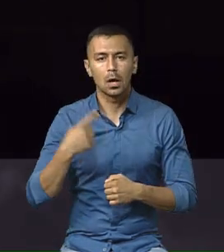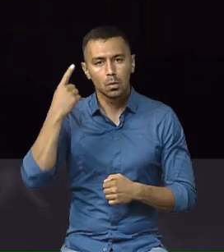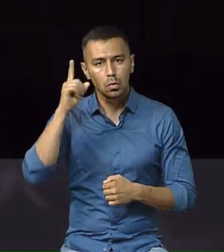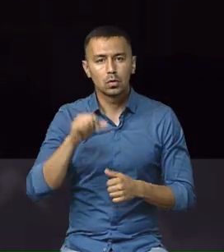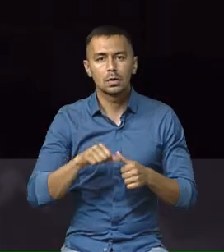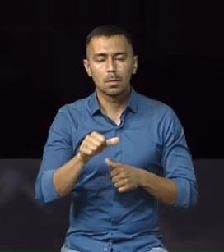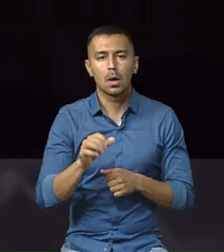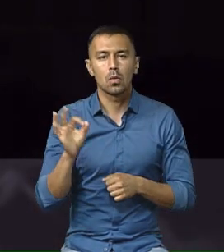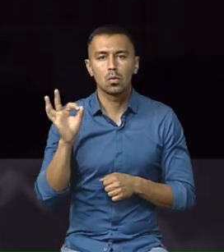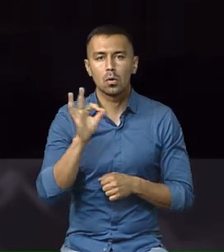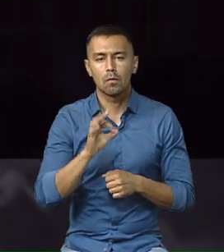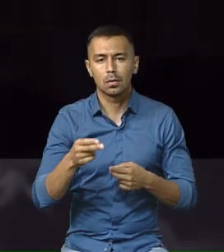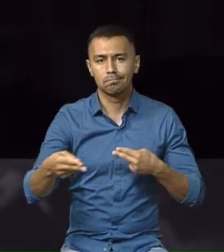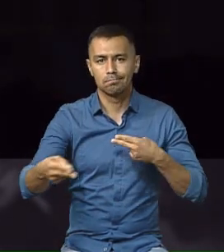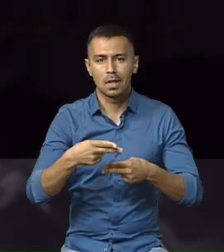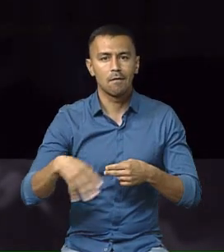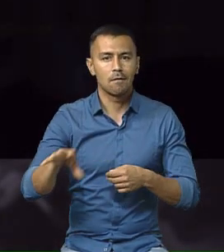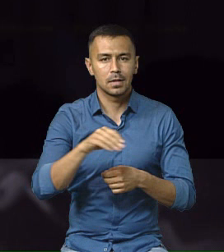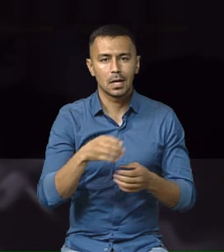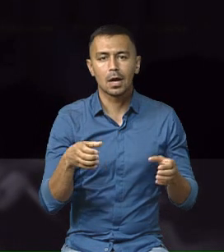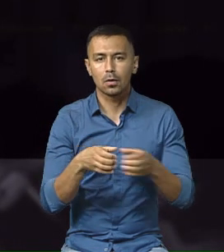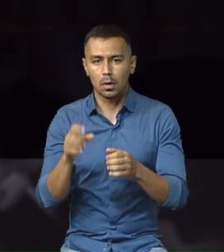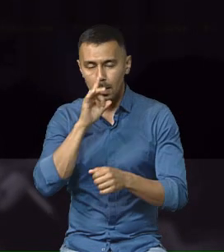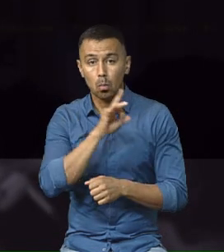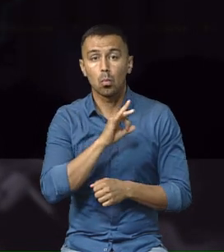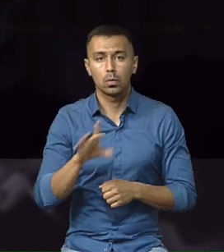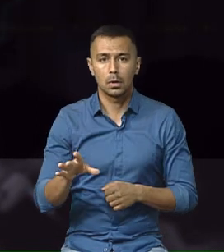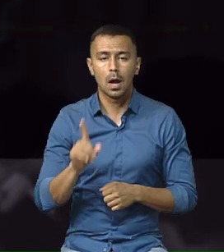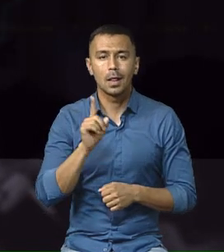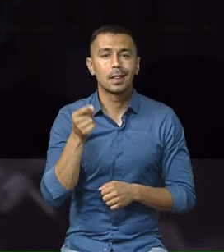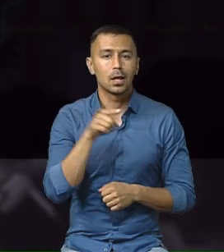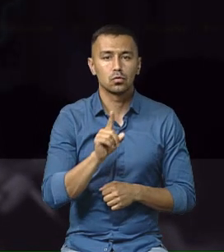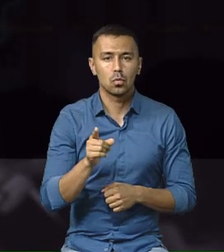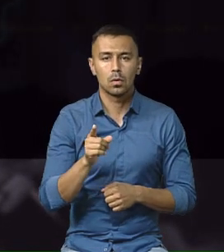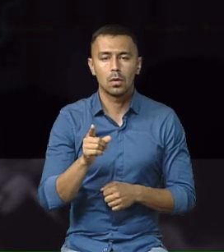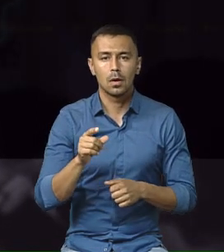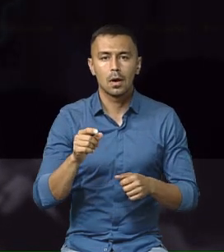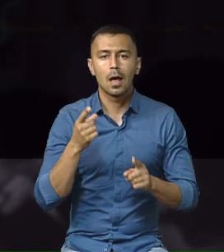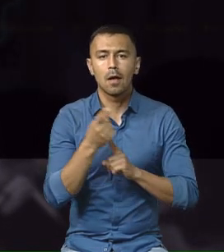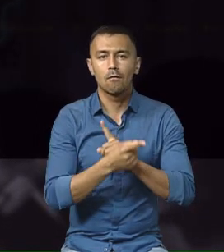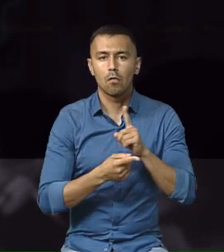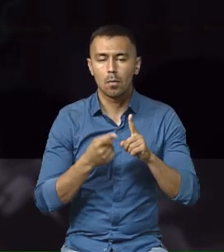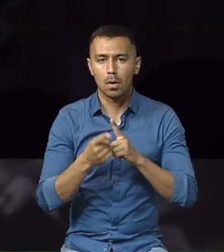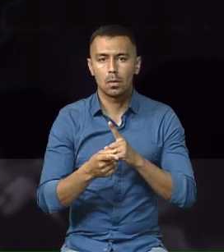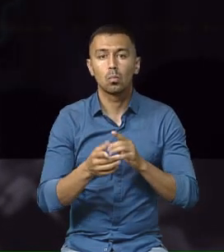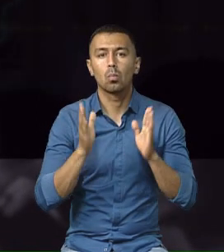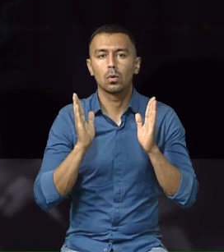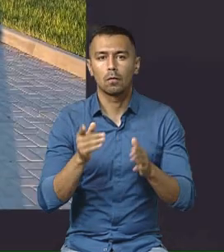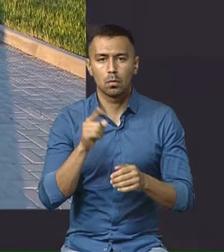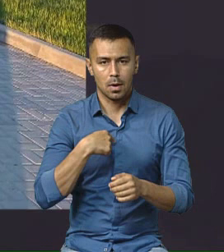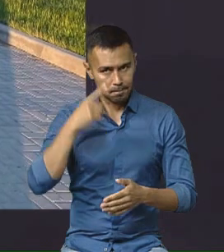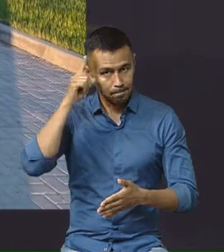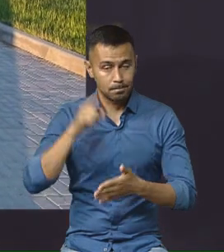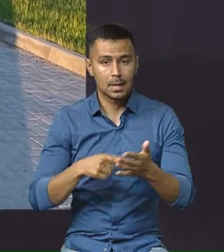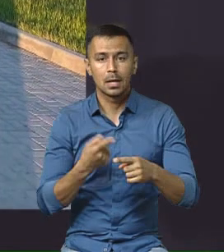саме нульового розмитнення для всіх категорій населення вже не буде. Але те, що реформа цієї сфери імпорту буде, от в цьому я впевнений.